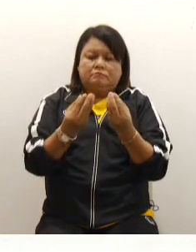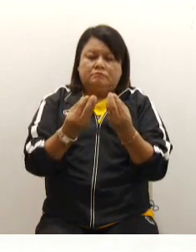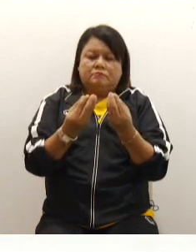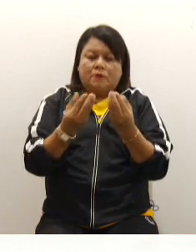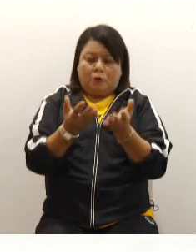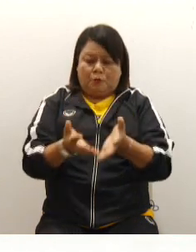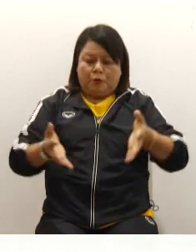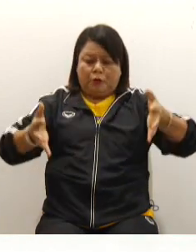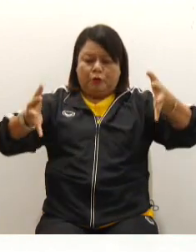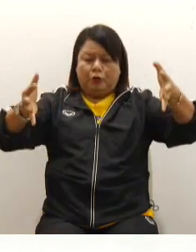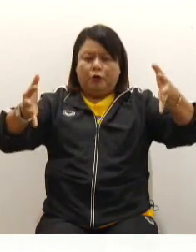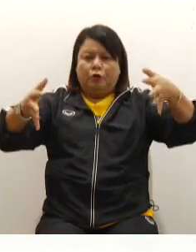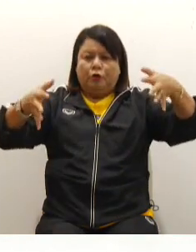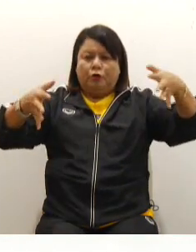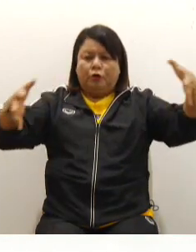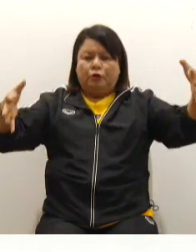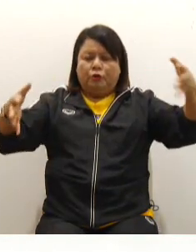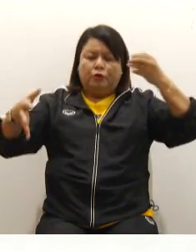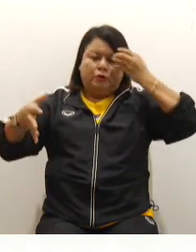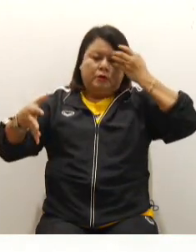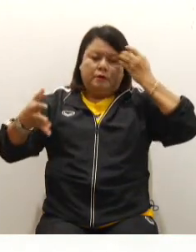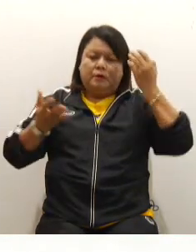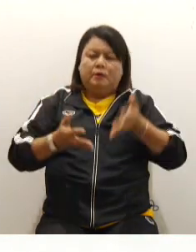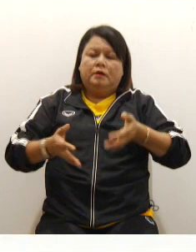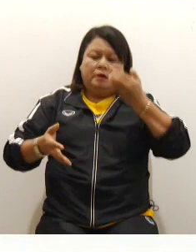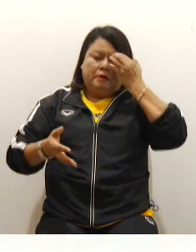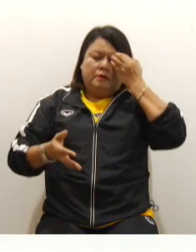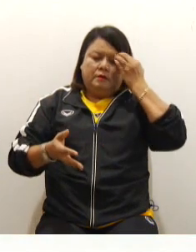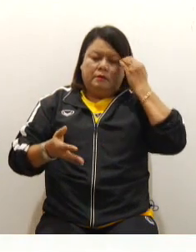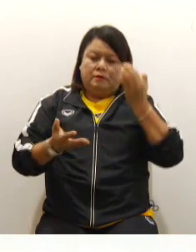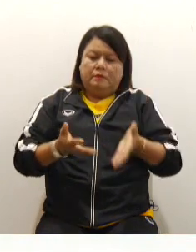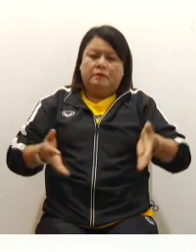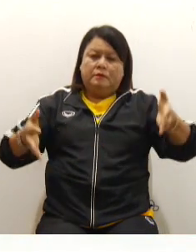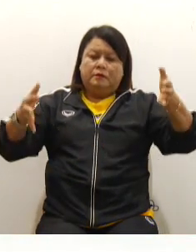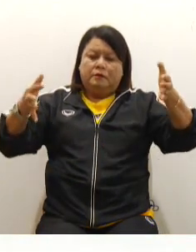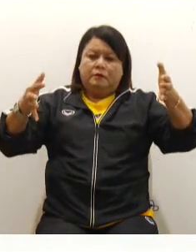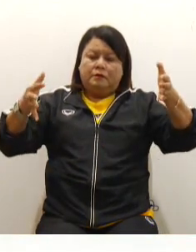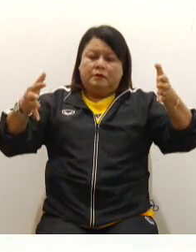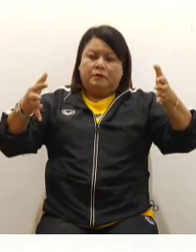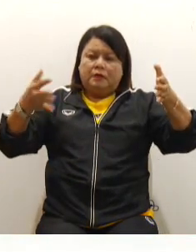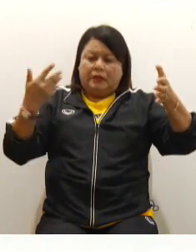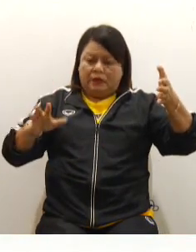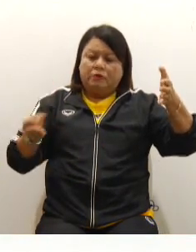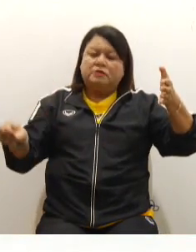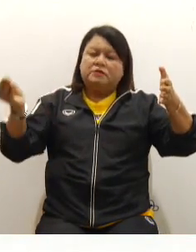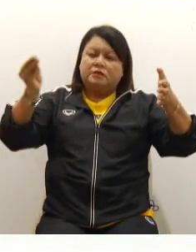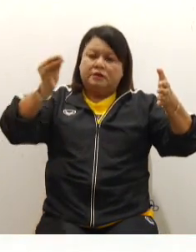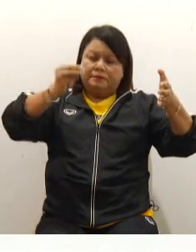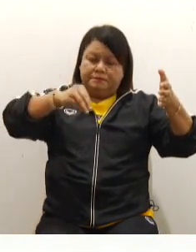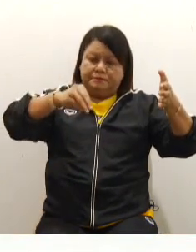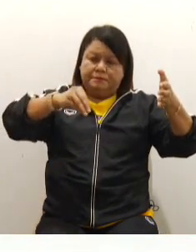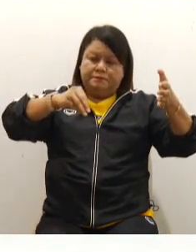ใหญ่นะคะใหญ่กว่าที่มันควรจะเป็นก็คือเอาภาชนะ4ลิตรมาแล้วก็เติมทุกคนคงทราบนะคะอันนี้เป็นกฎปกติ